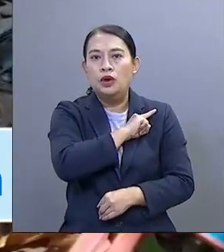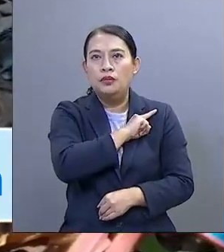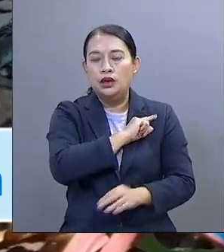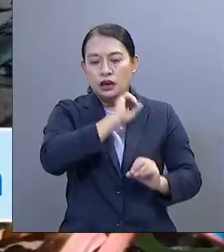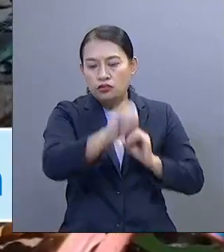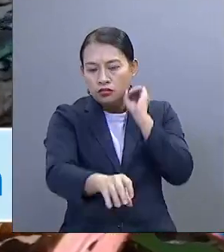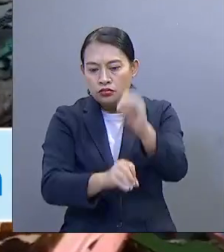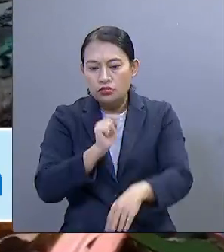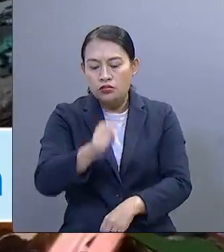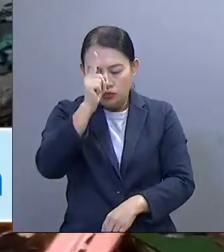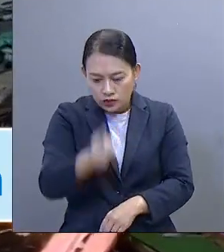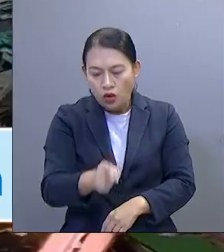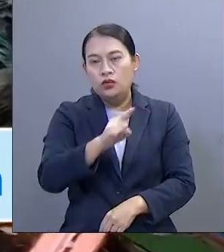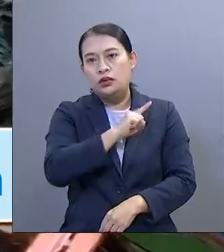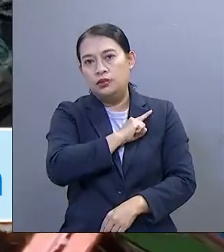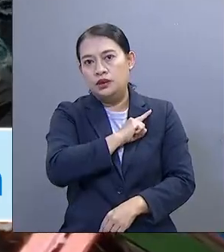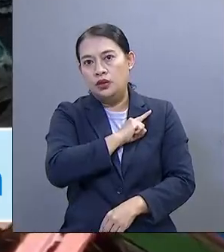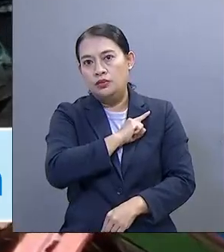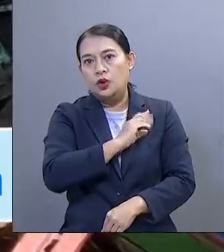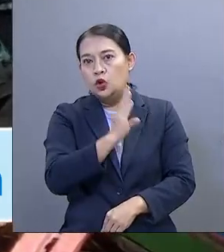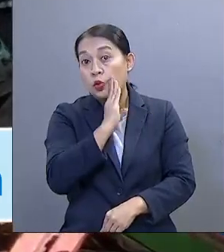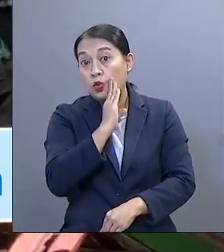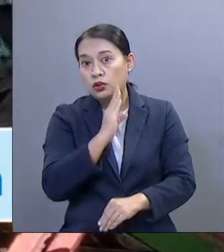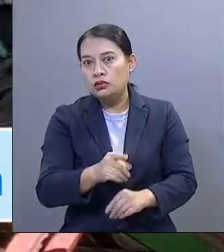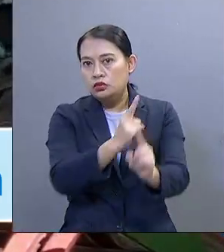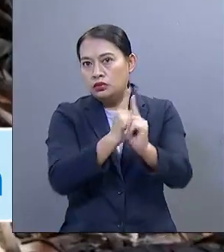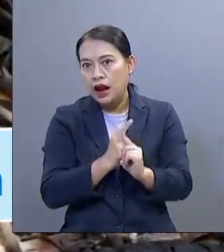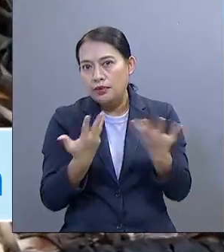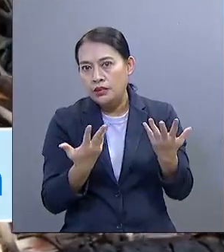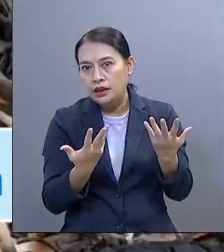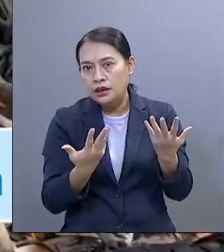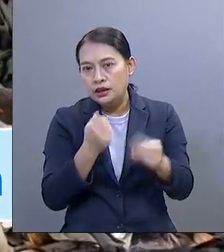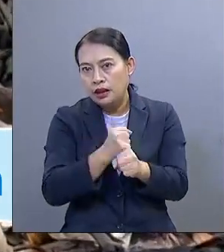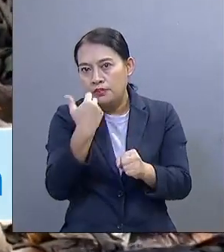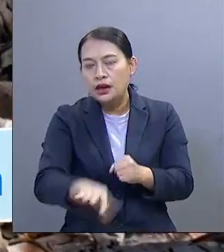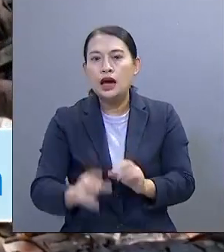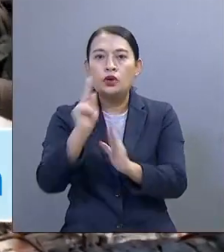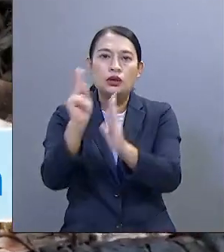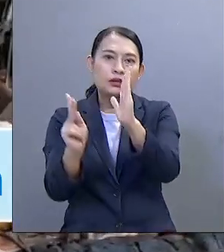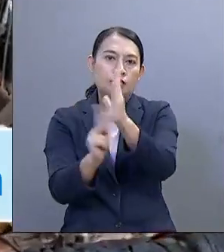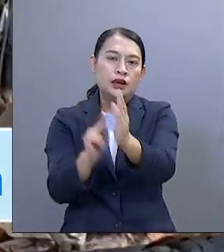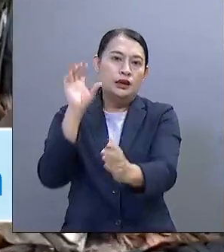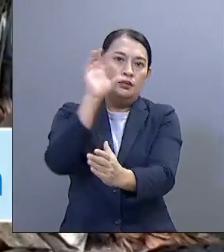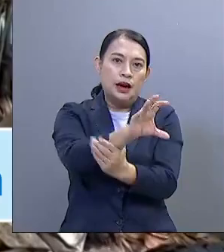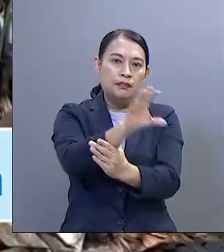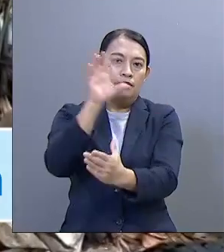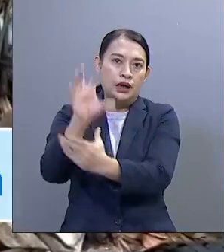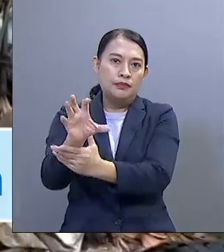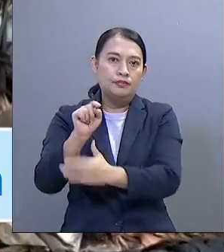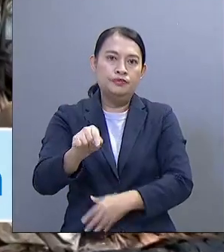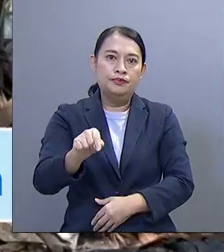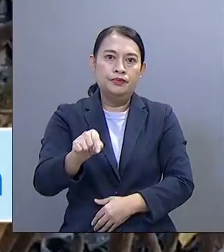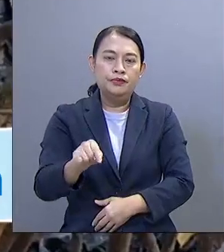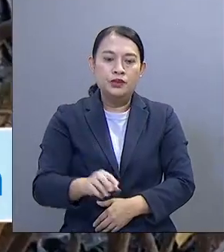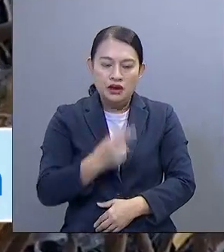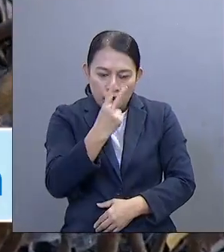ขยะร่วมกันถ้าไม่ทำหรอวาทำไม่ได้ ต้องบงคบใช้กฎหมายนะคะและถ้ายัพบวยัทิ้งกอยู่ ต้อง